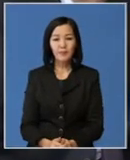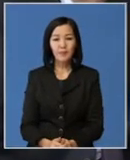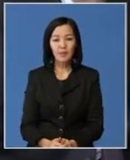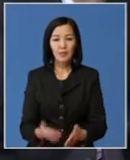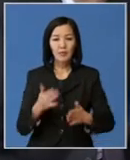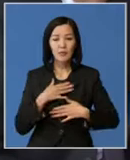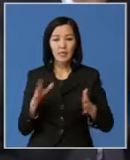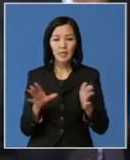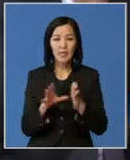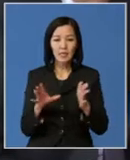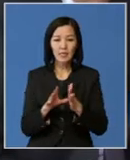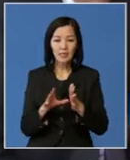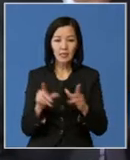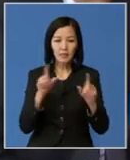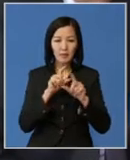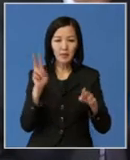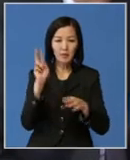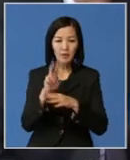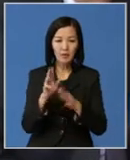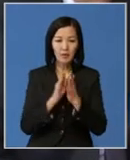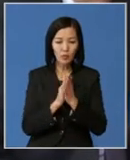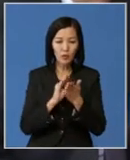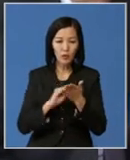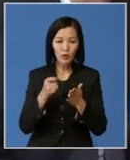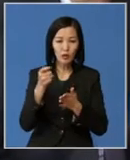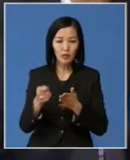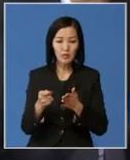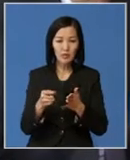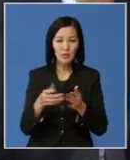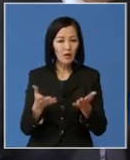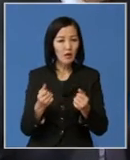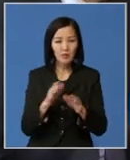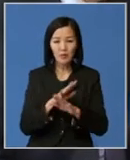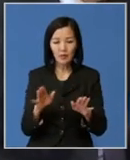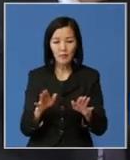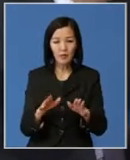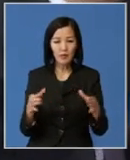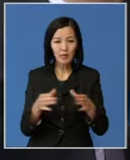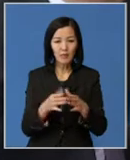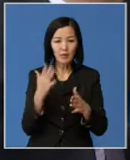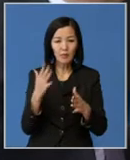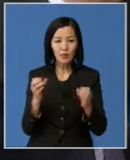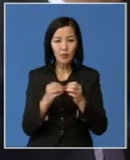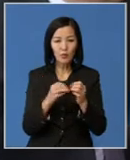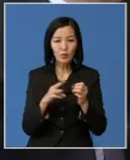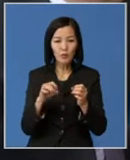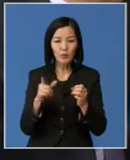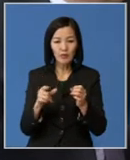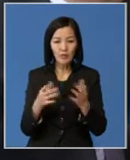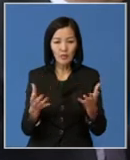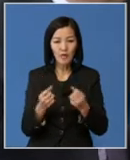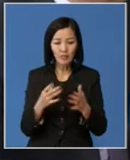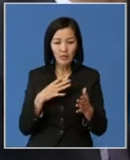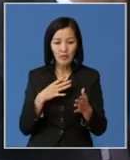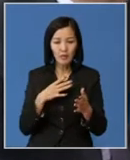Біз электр тасымалдайтын мекемеге бардық, өтініш жаздық, оны қабылдамады. Мәселен, компаниялар 5-10 мегаваттаны алып алған,